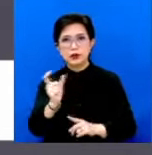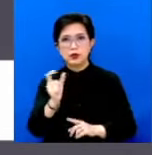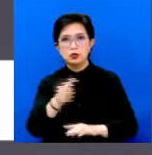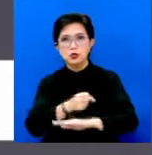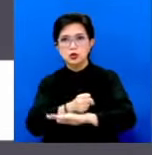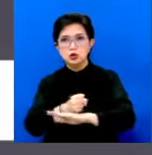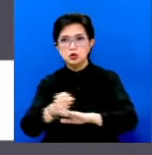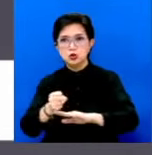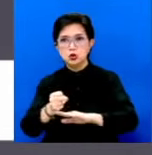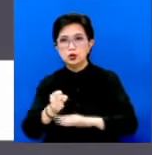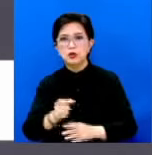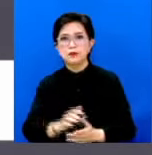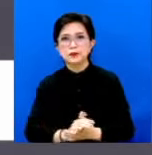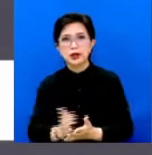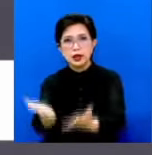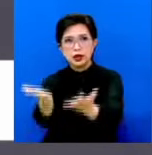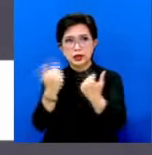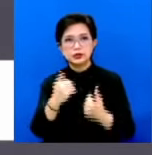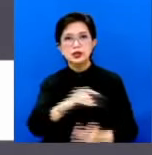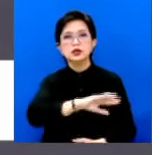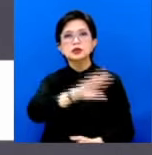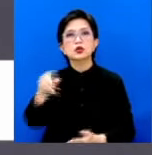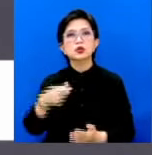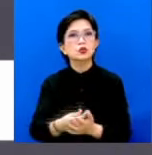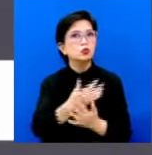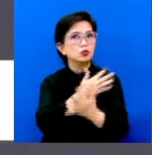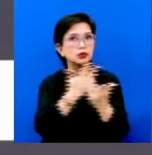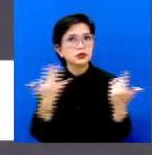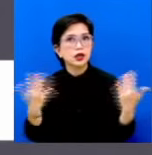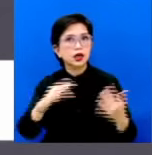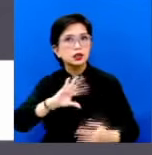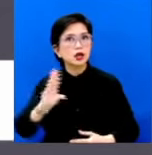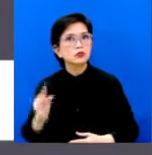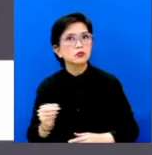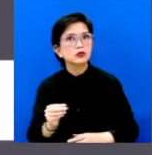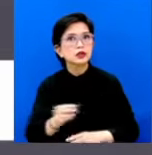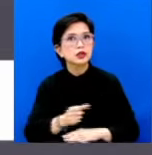Sorong mengajak seluruh warga masyarakat Kabupaten Sorong